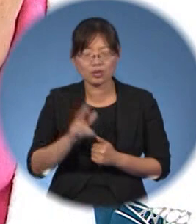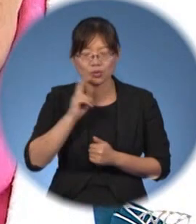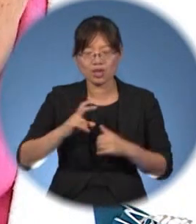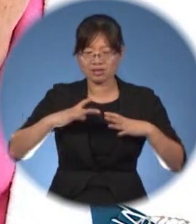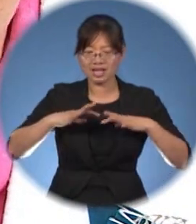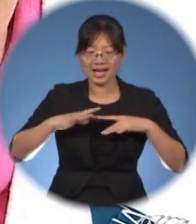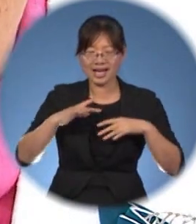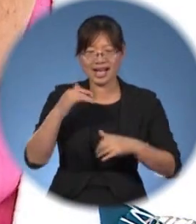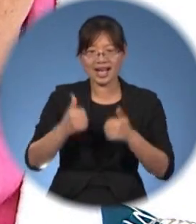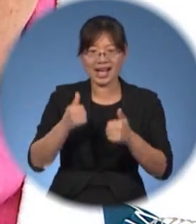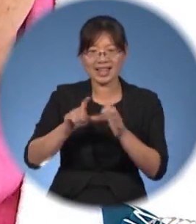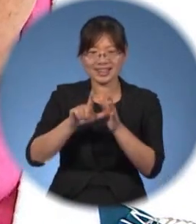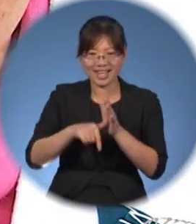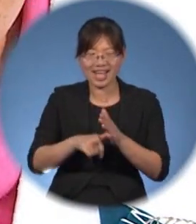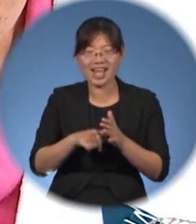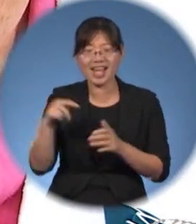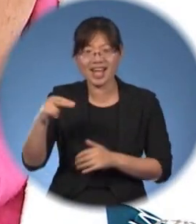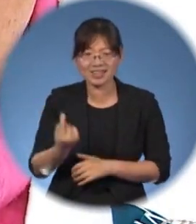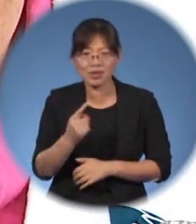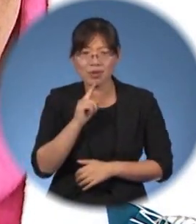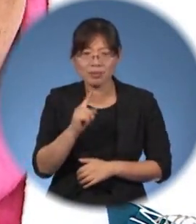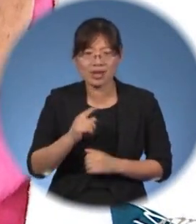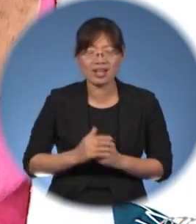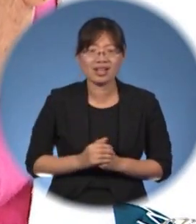노래자랑 할 때도 제가